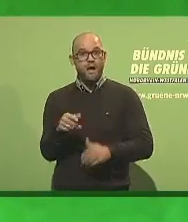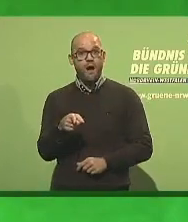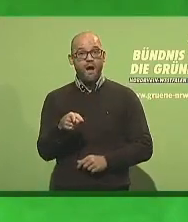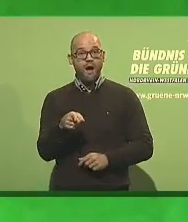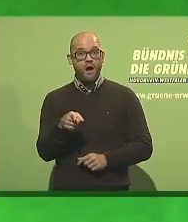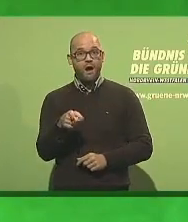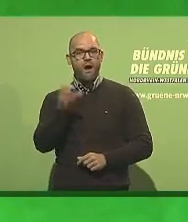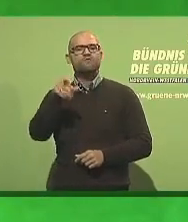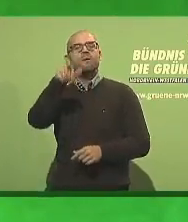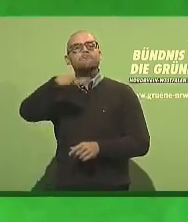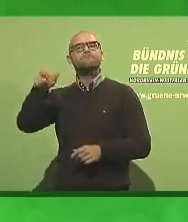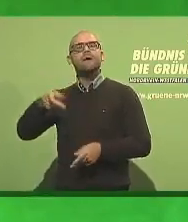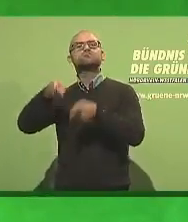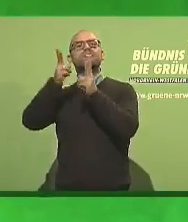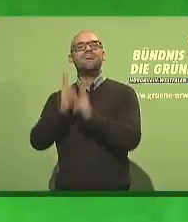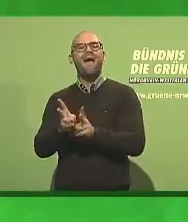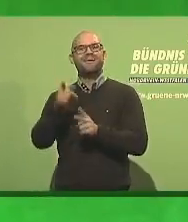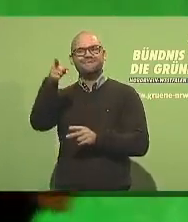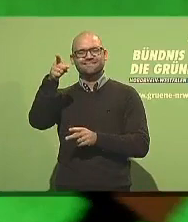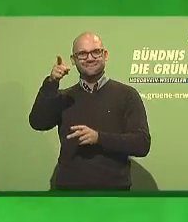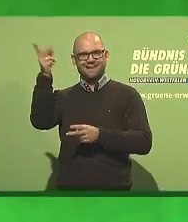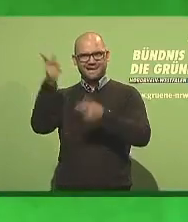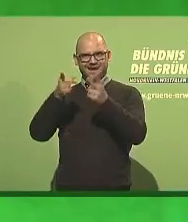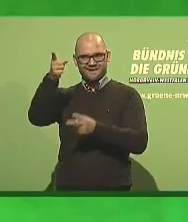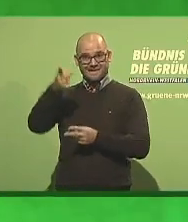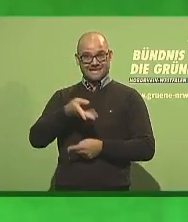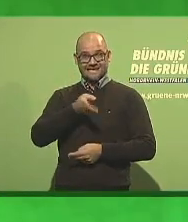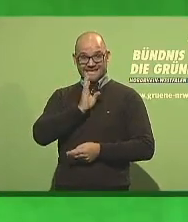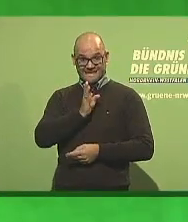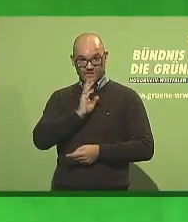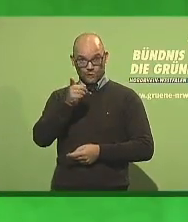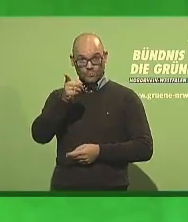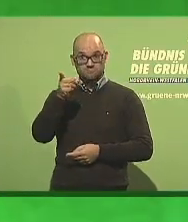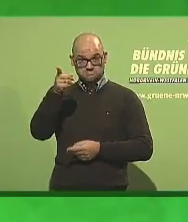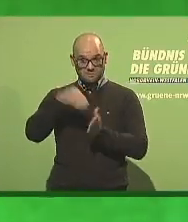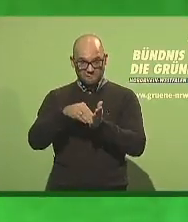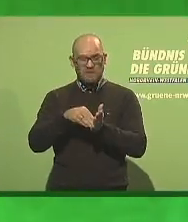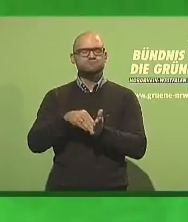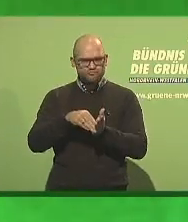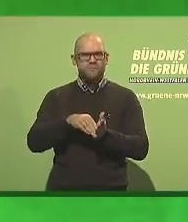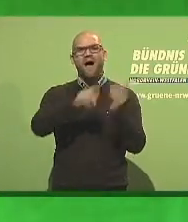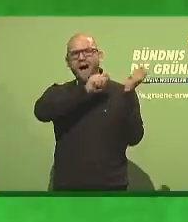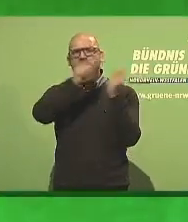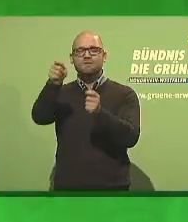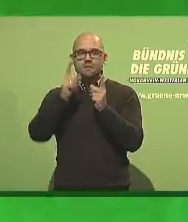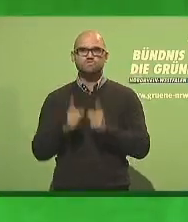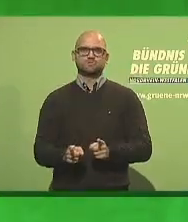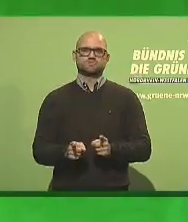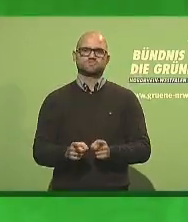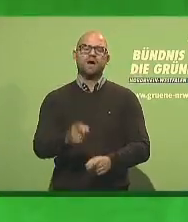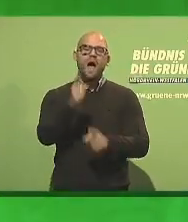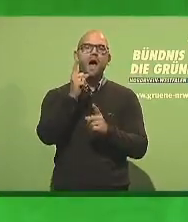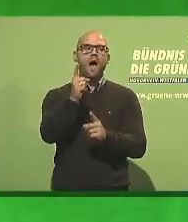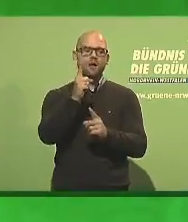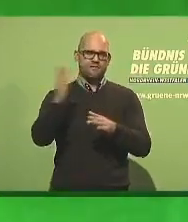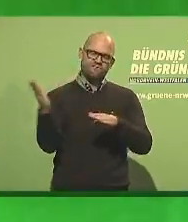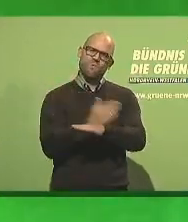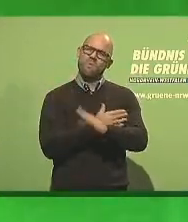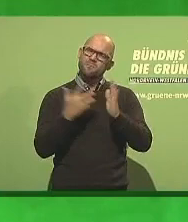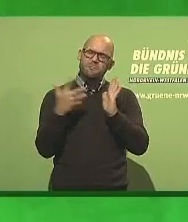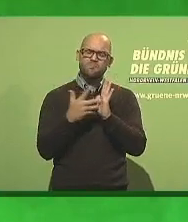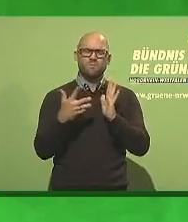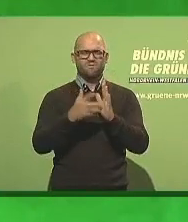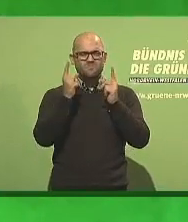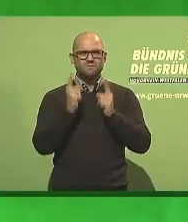des Bundesverfassungsgerichts genügen, dann soll man den Antrag stellen. Aber das muss man sehr genau prüfen. Denn es ist nur